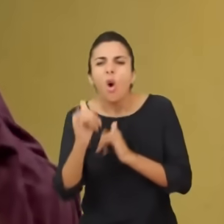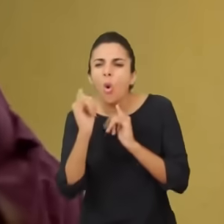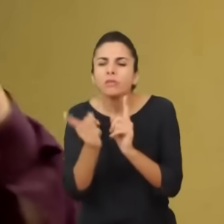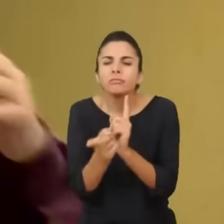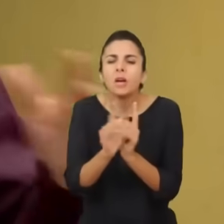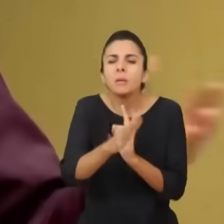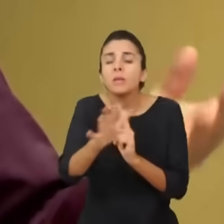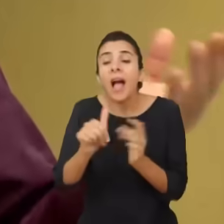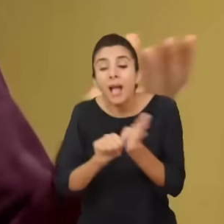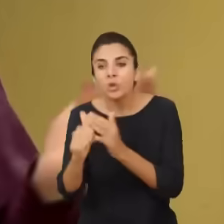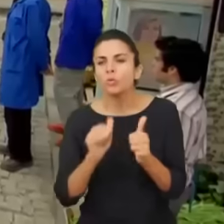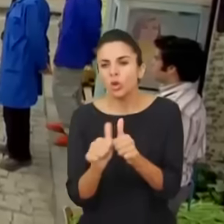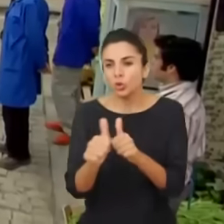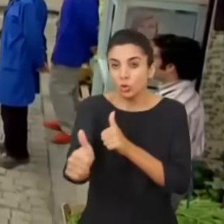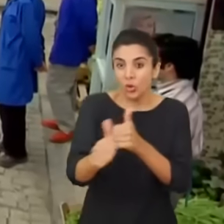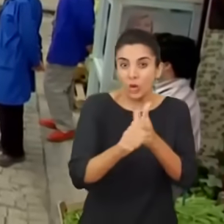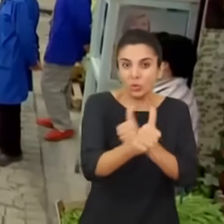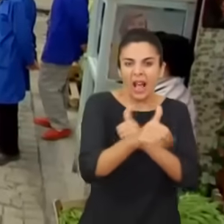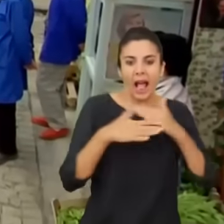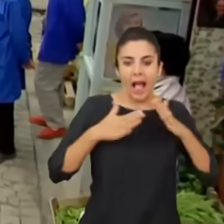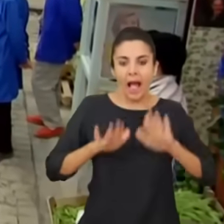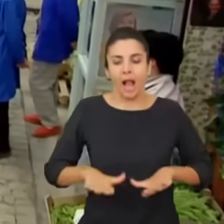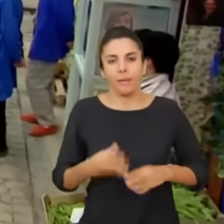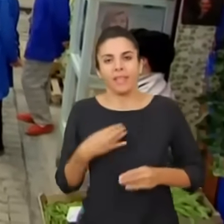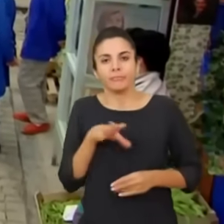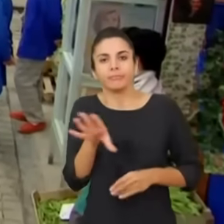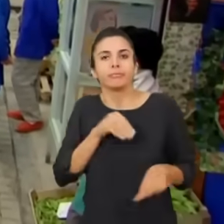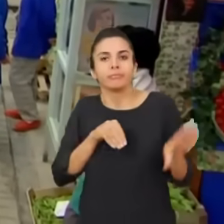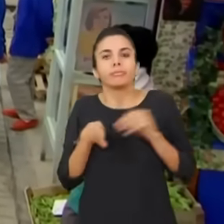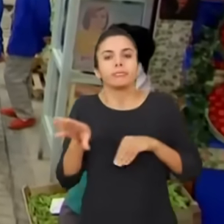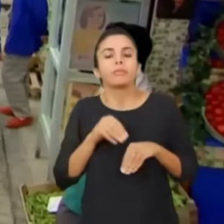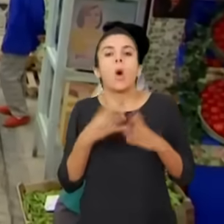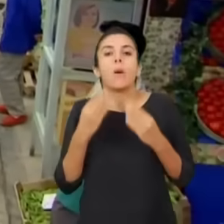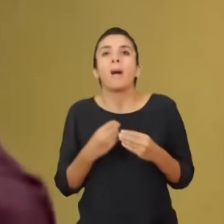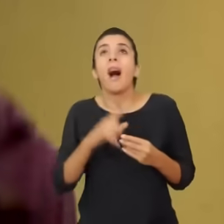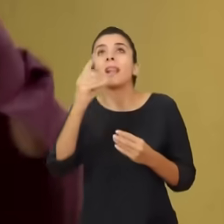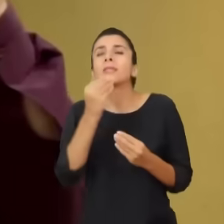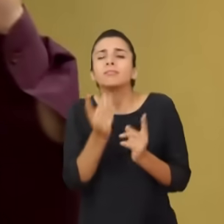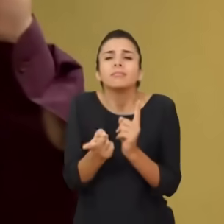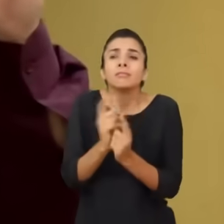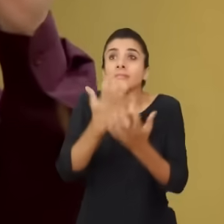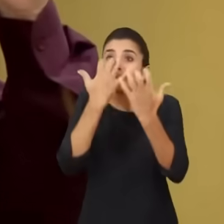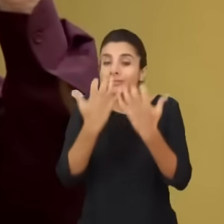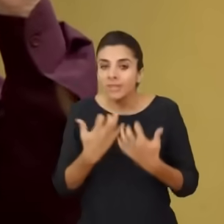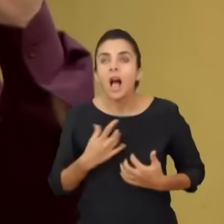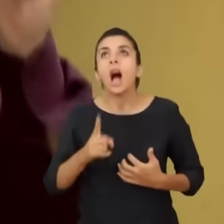fenalıktan uzaklaşmak demektir. Verdiği nimetlerden dolayı